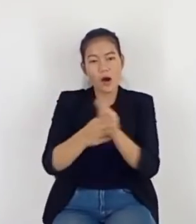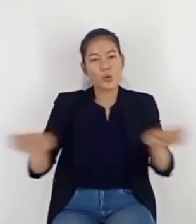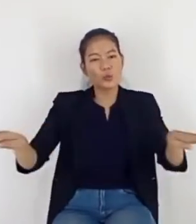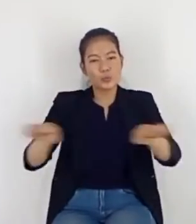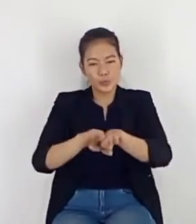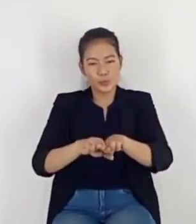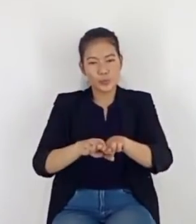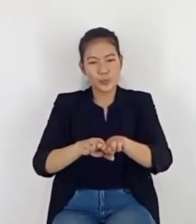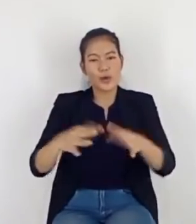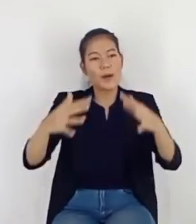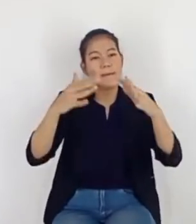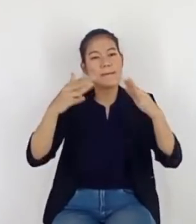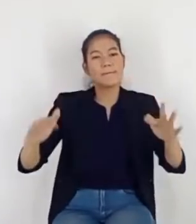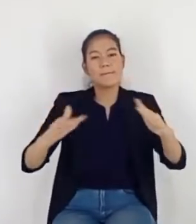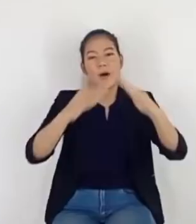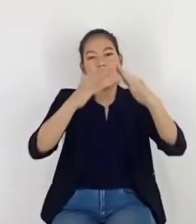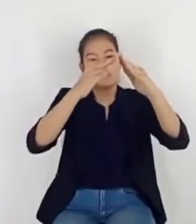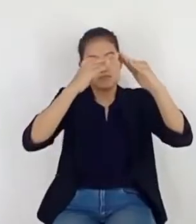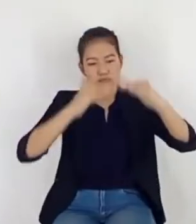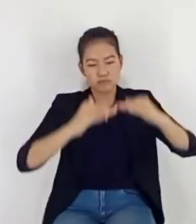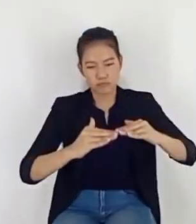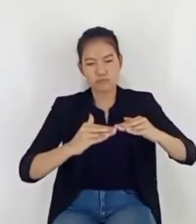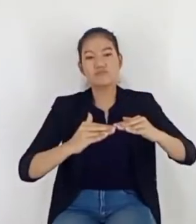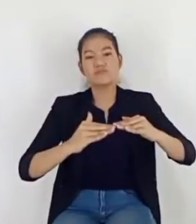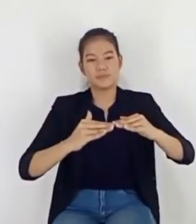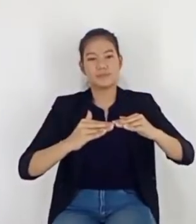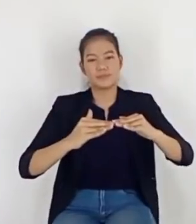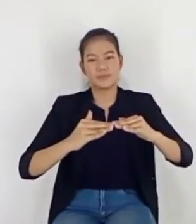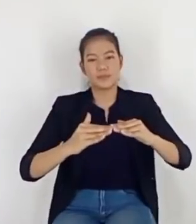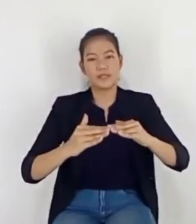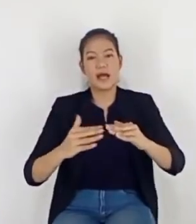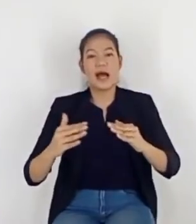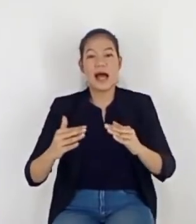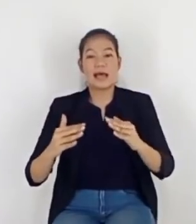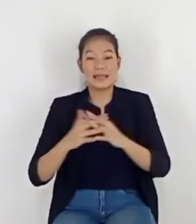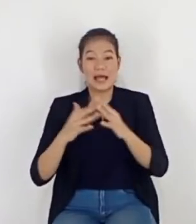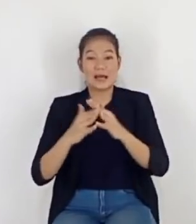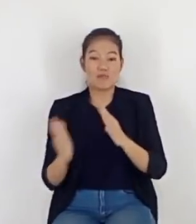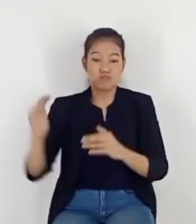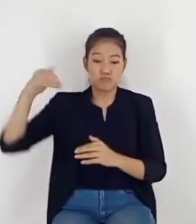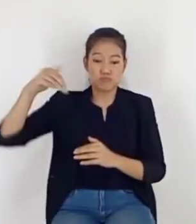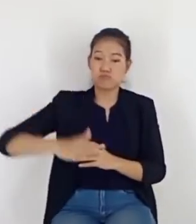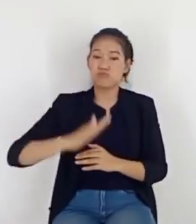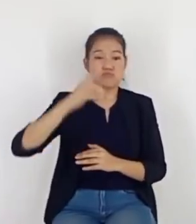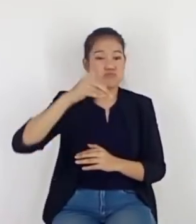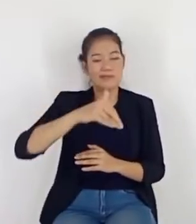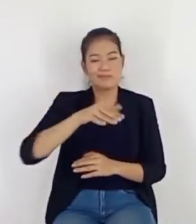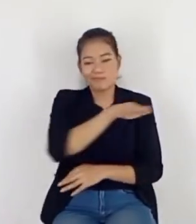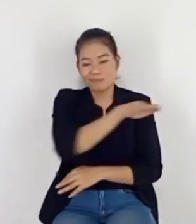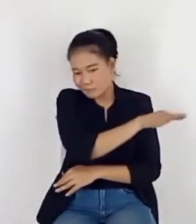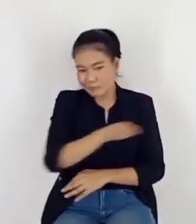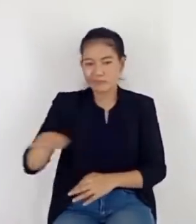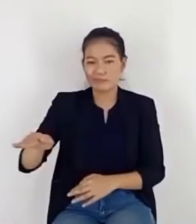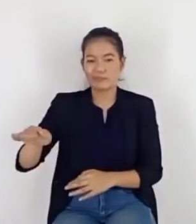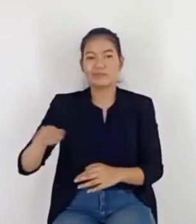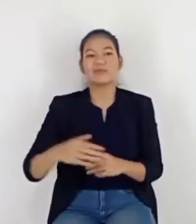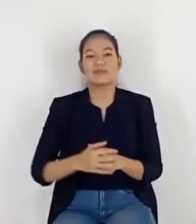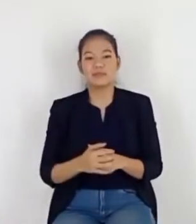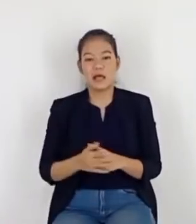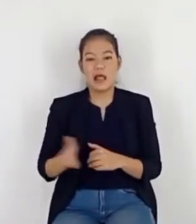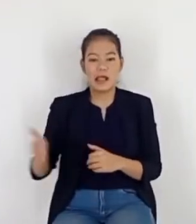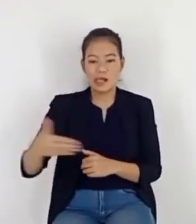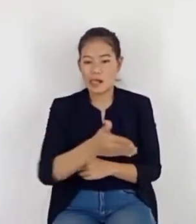diratakan. Tanah yang berbukit-bukit harus menjadi tanah yang rata dan tanah yang berlekuk-lekuk